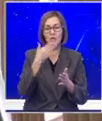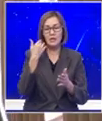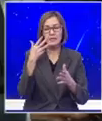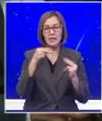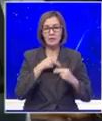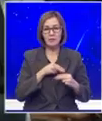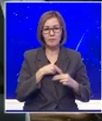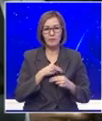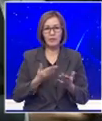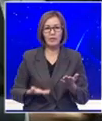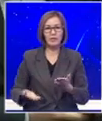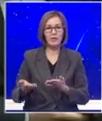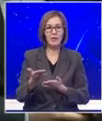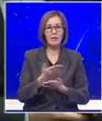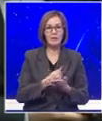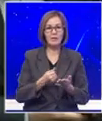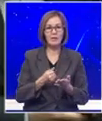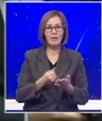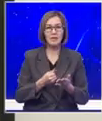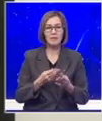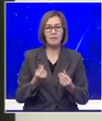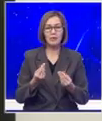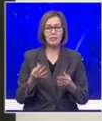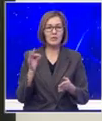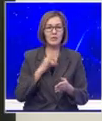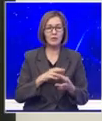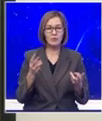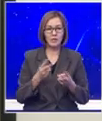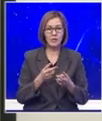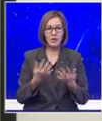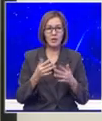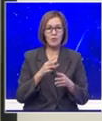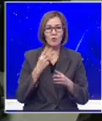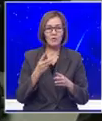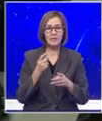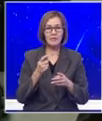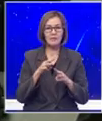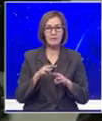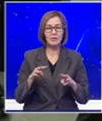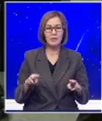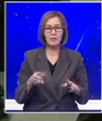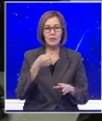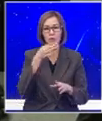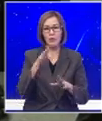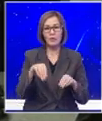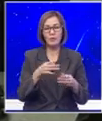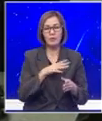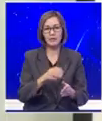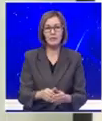төккен тер мен кеткен еңбек ақталуы керек. Бұл мәселеге ауыл шаруашылық министрлігі өкілі жауап